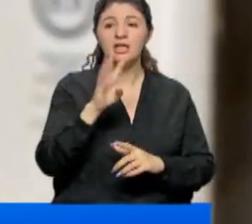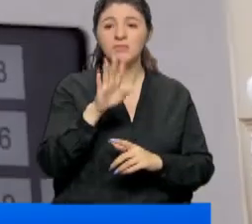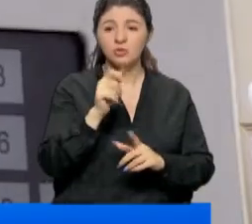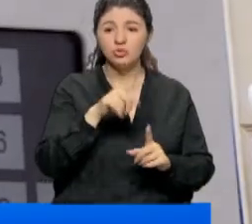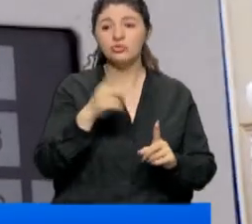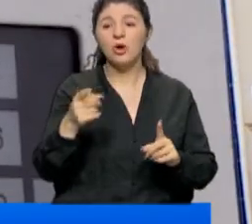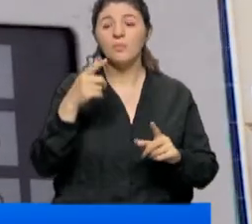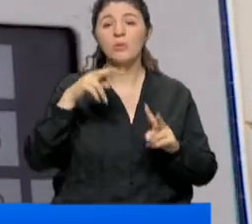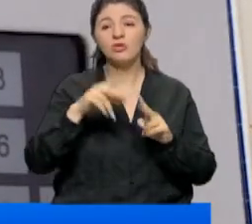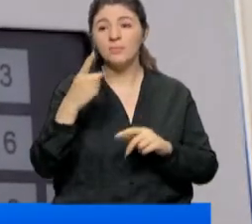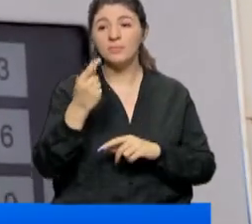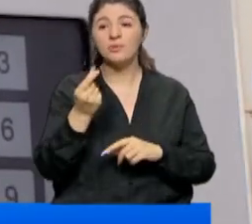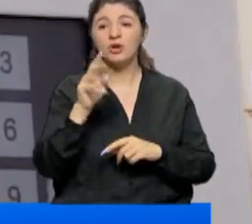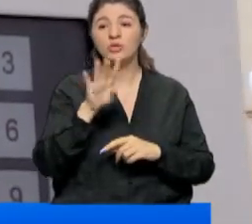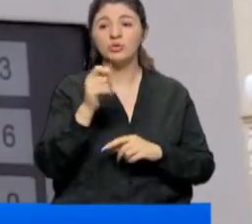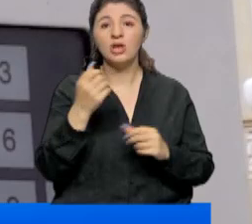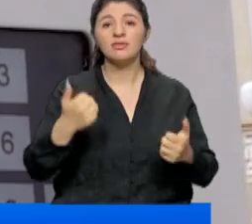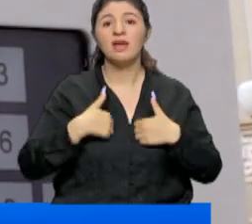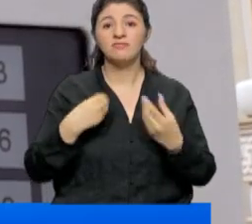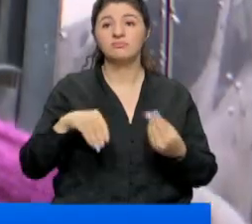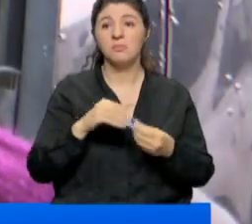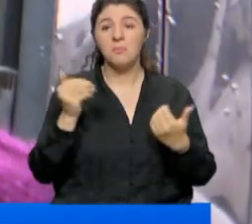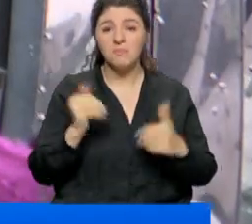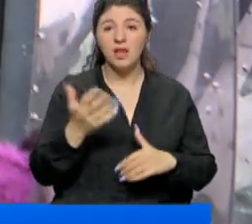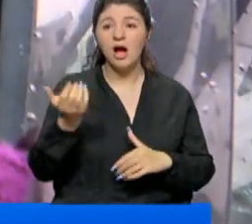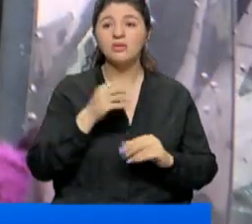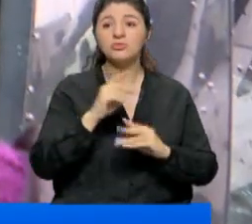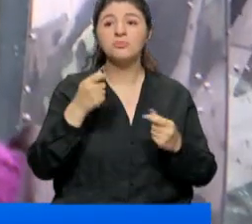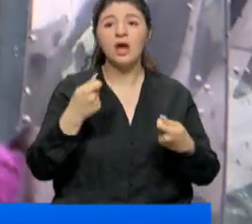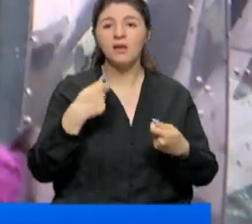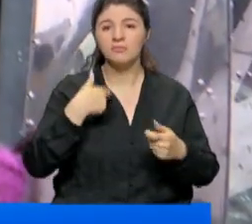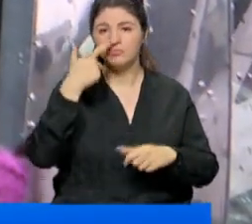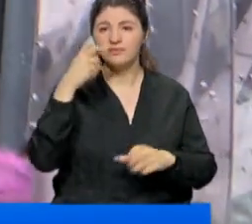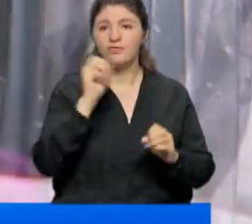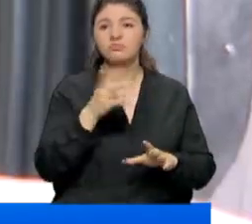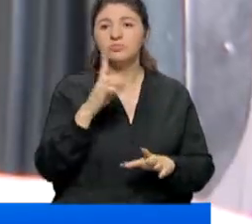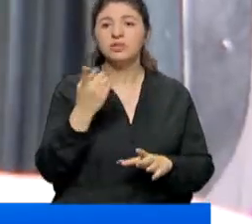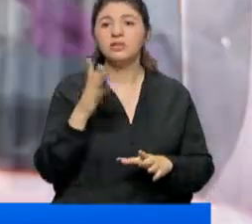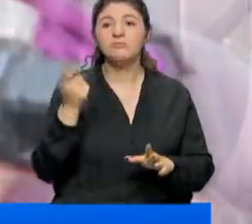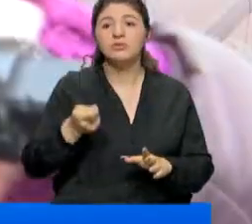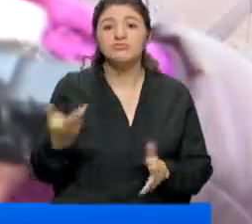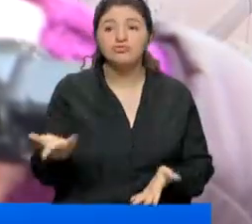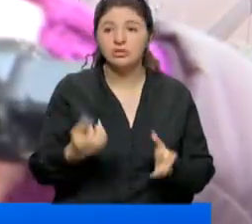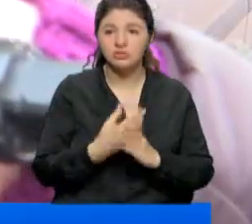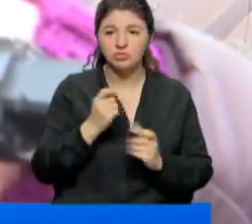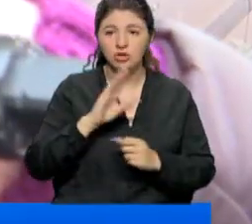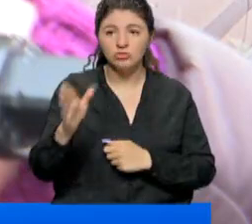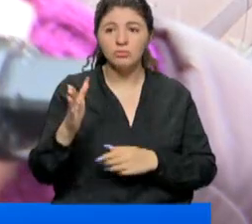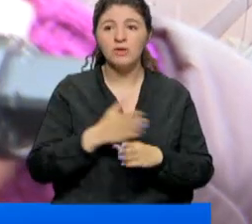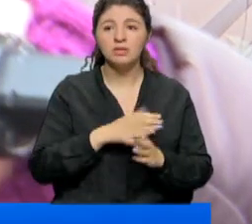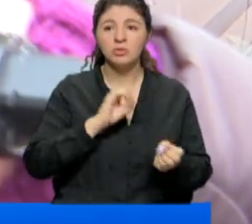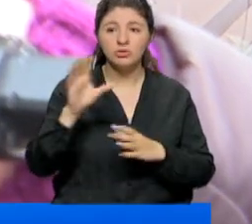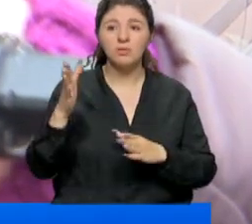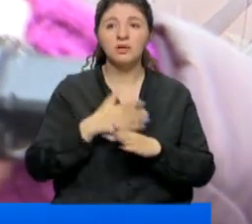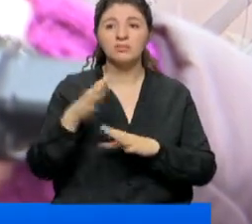45 kuruş motorine 1 lira 40 kuruşluk ve zam geldi kaldınız Bütün parayı benzine veriyor başka bir şey değil mecbursun sabah işe gidiyor